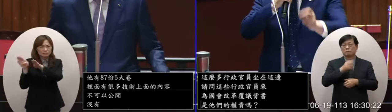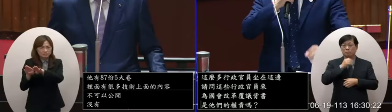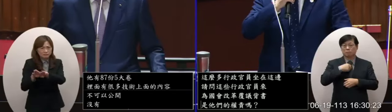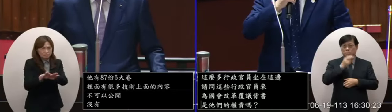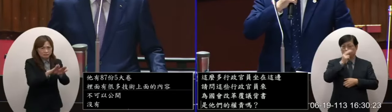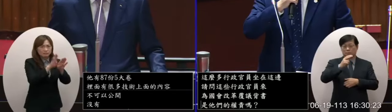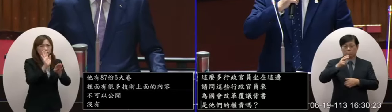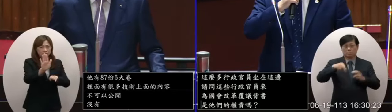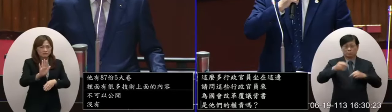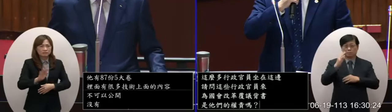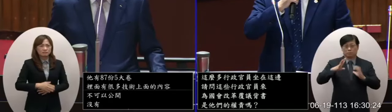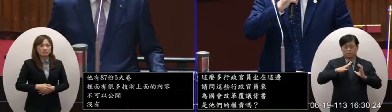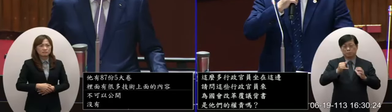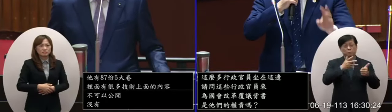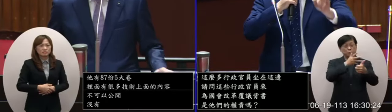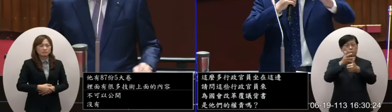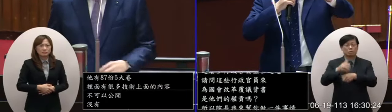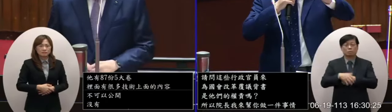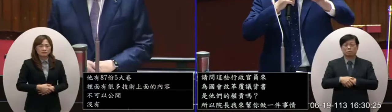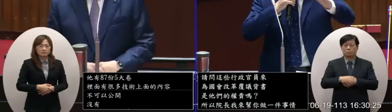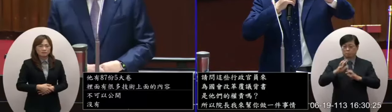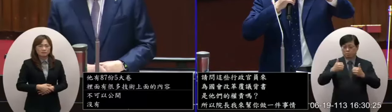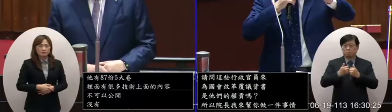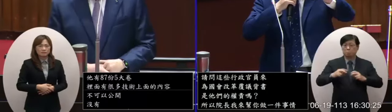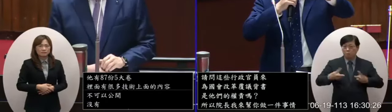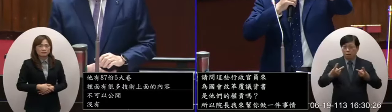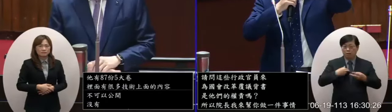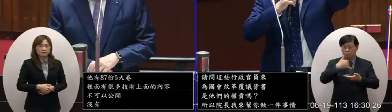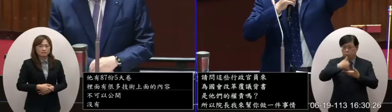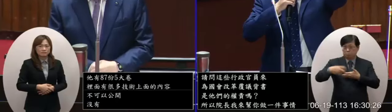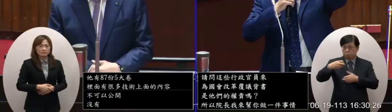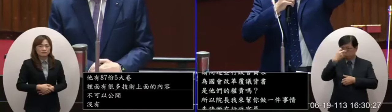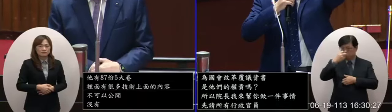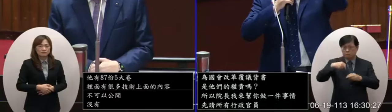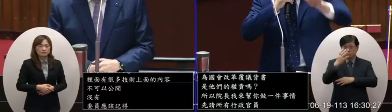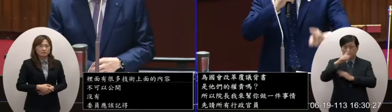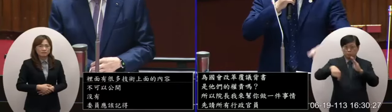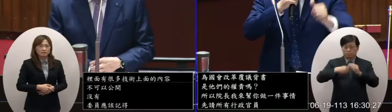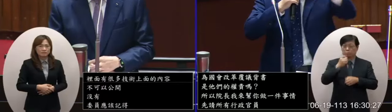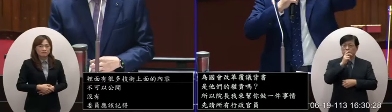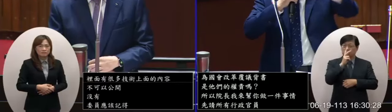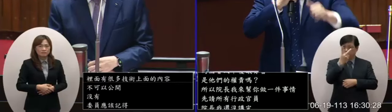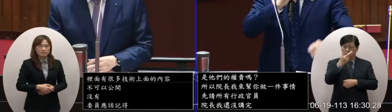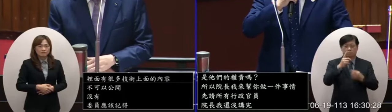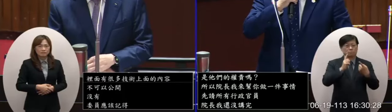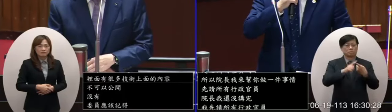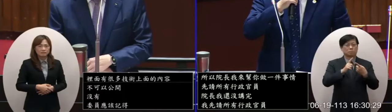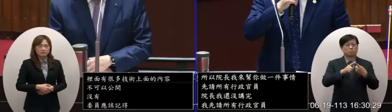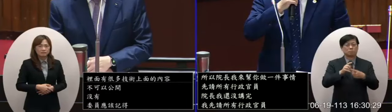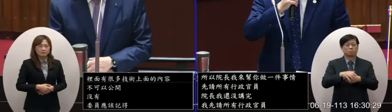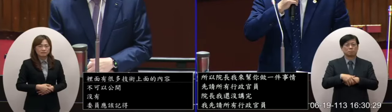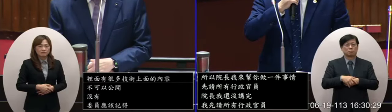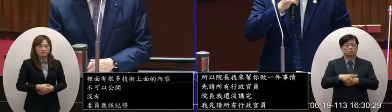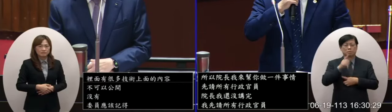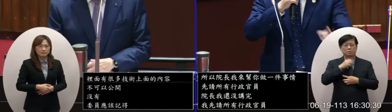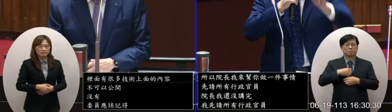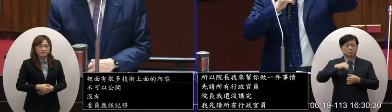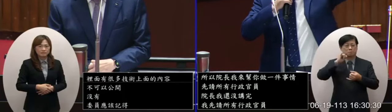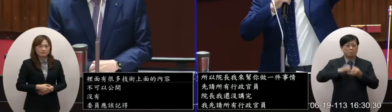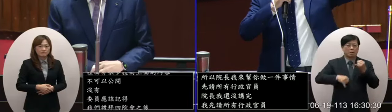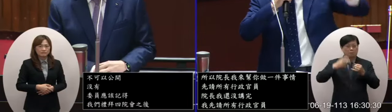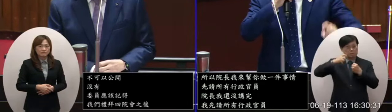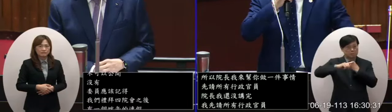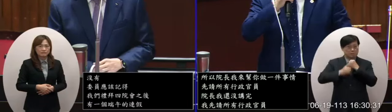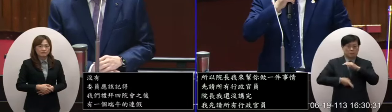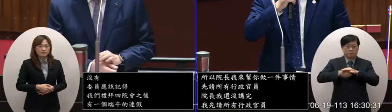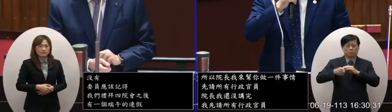有行政官员 当然 来问一下哈，因为我觉得国会改革复议哦，行政院只有提来就两个重点，第一个就是认为违宪嘛，违宪